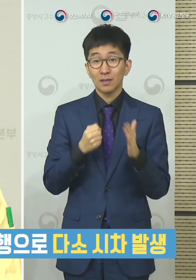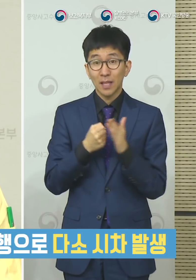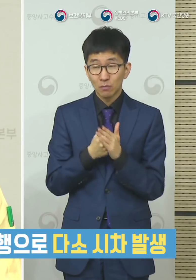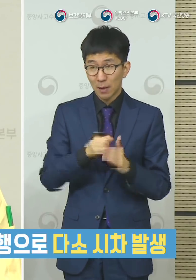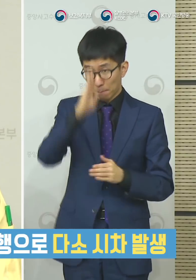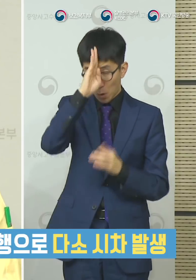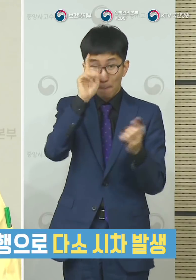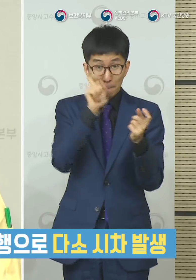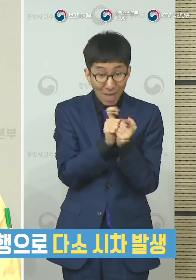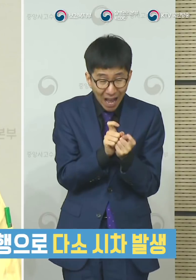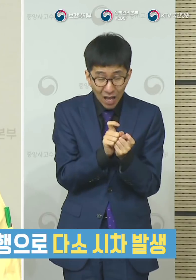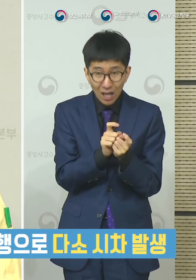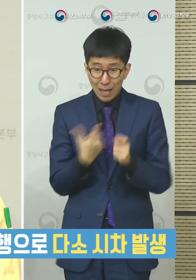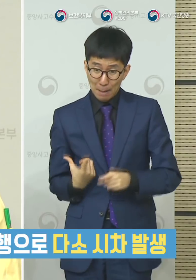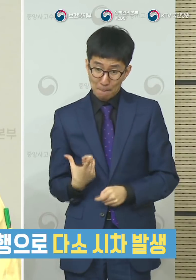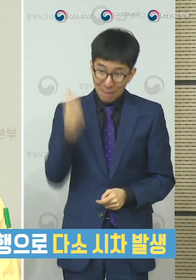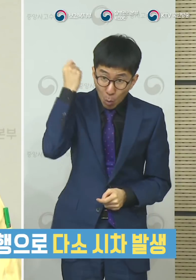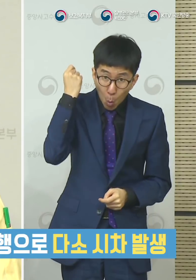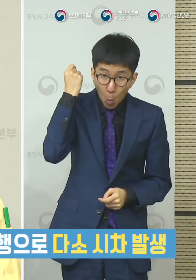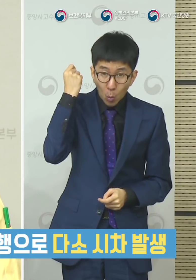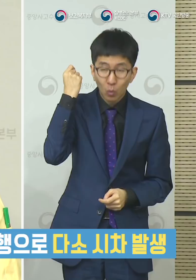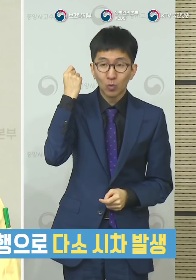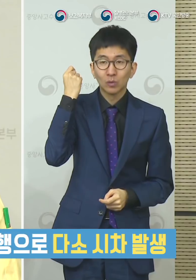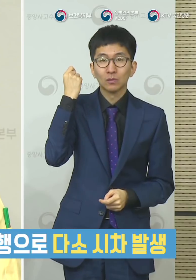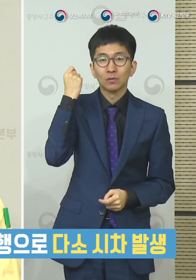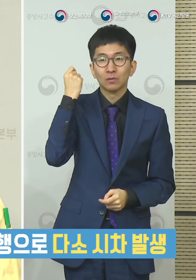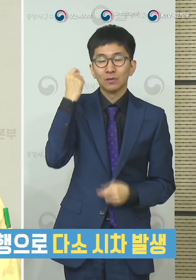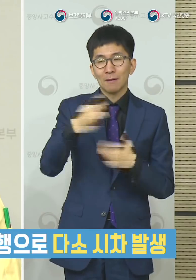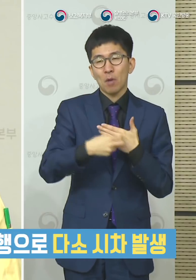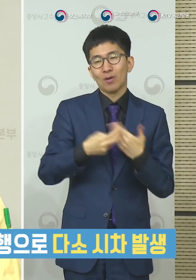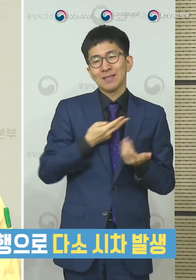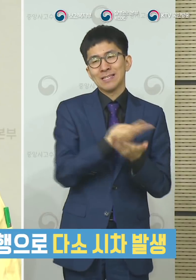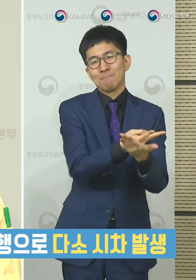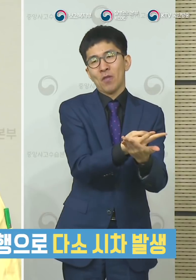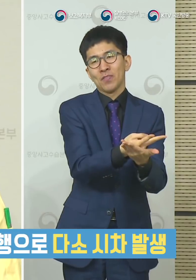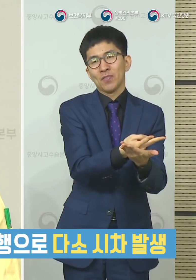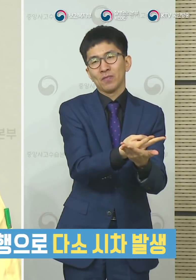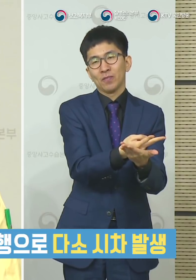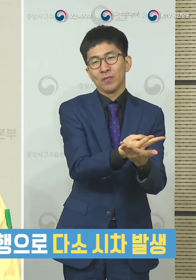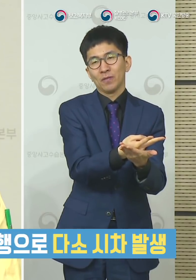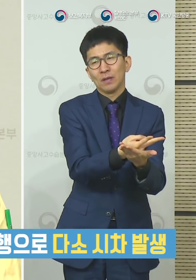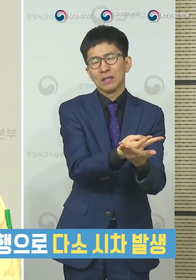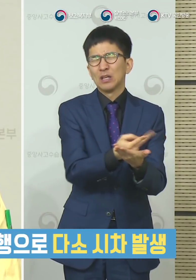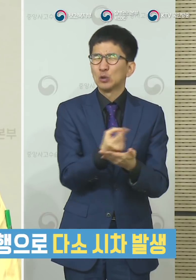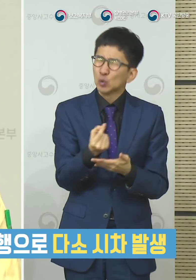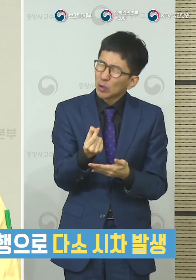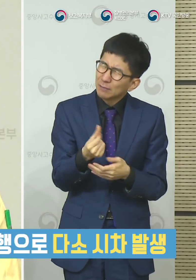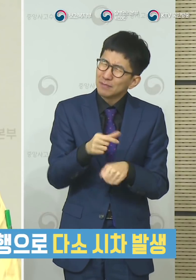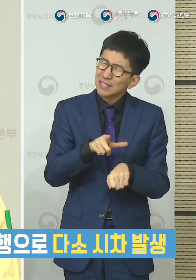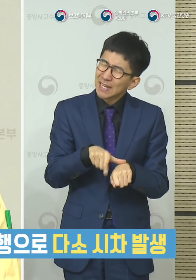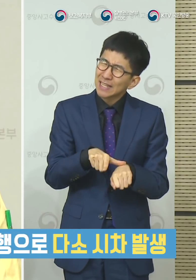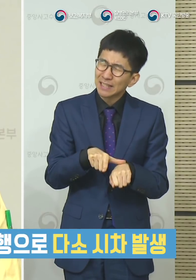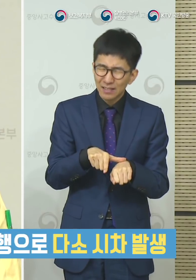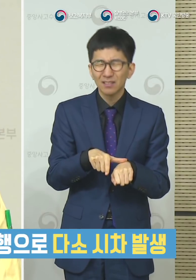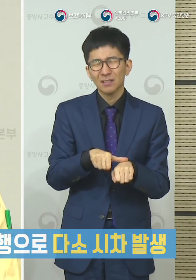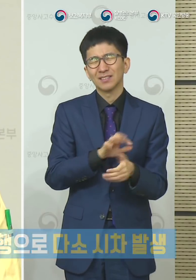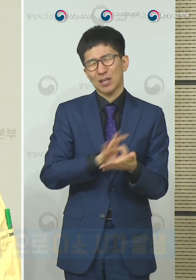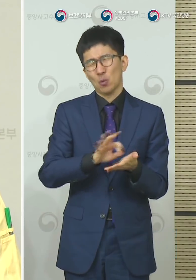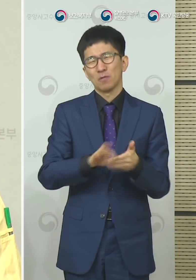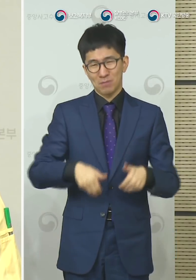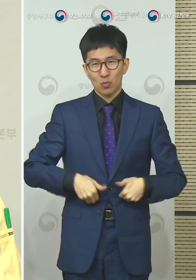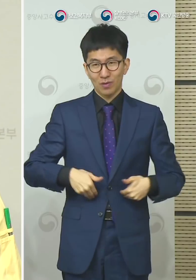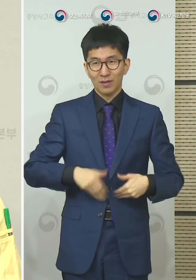확진 결과 받고 이게 즉시 입원 조치되는 것에 다소 시차가 나타나고 있다라는 점